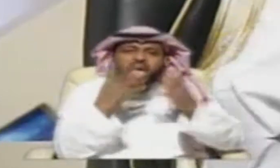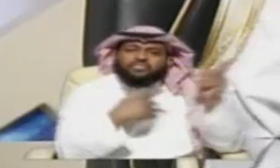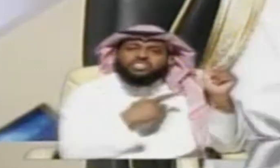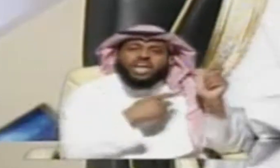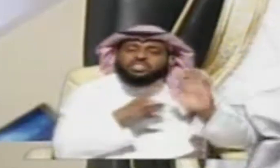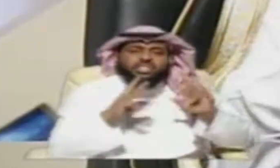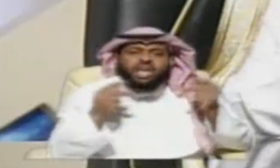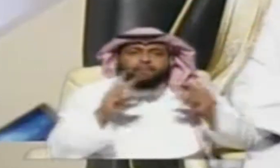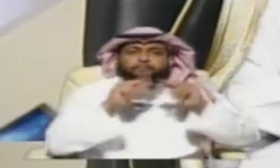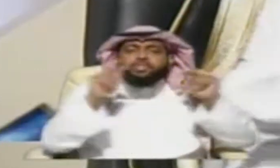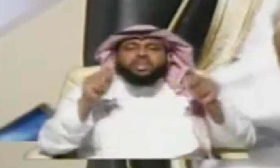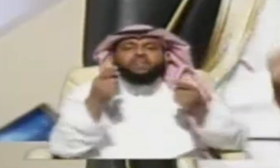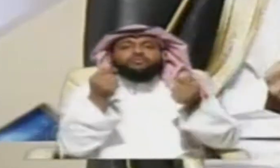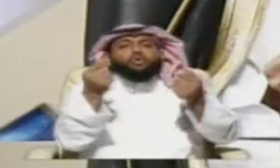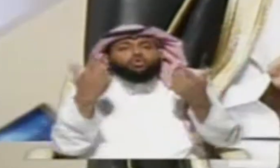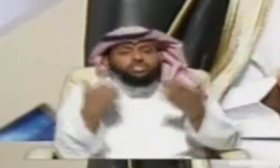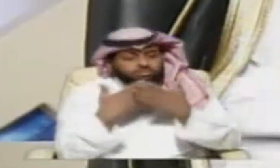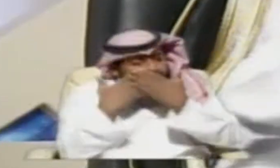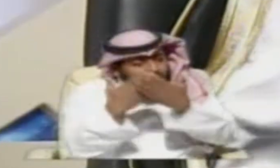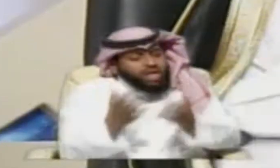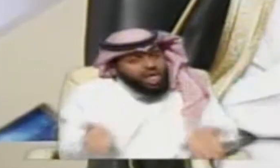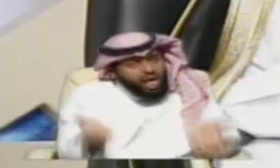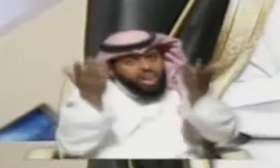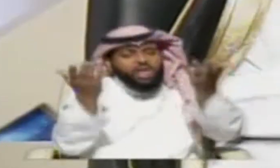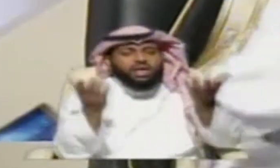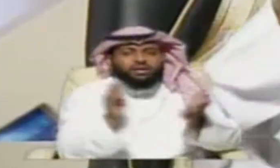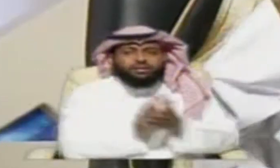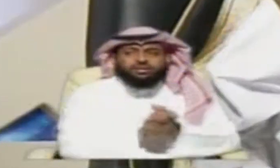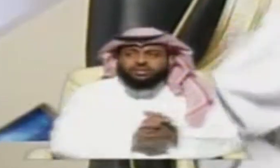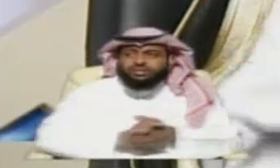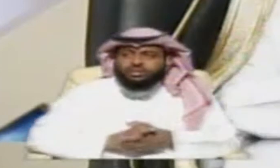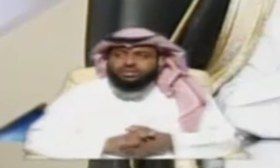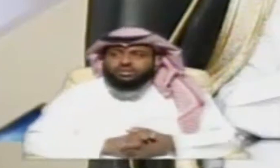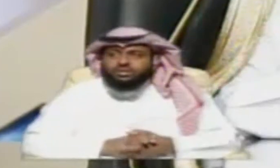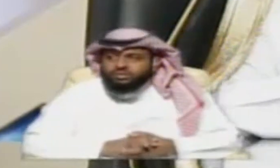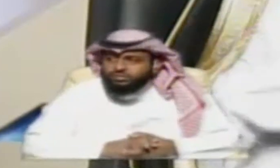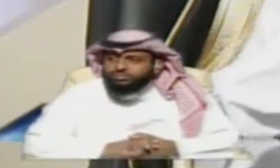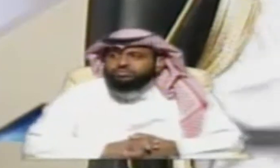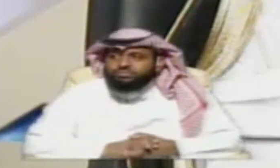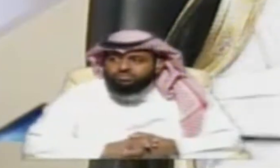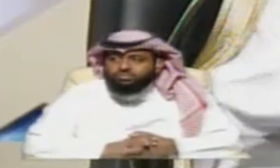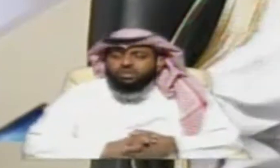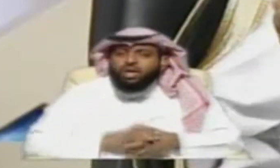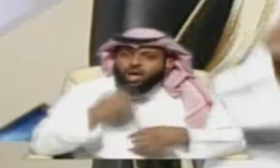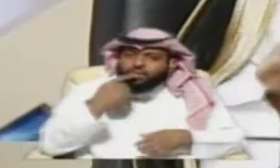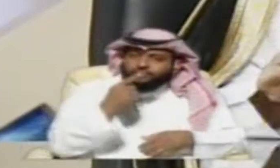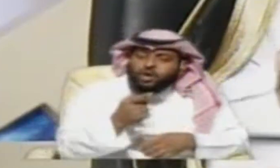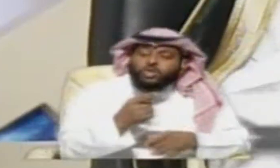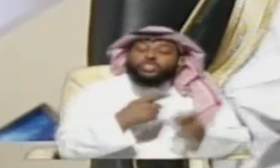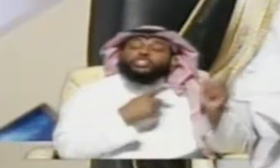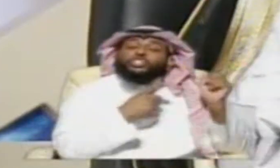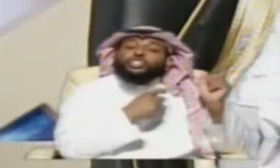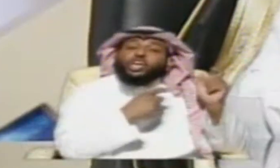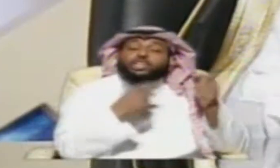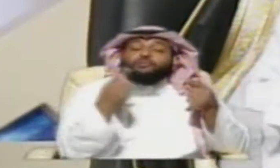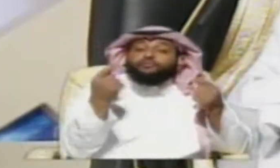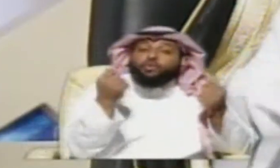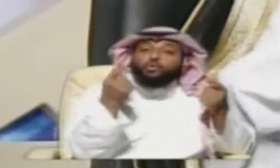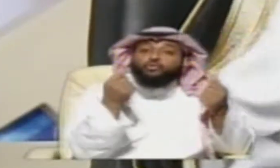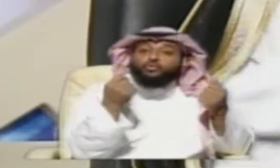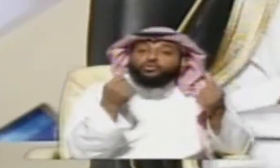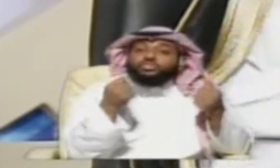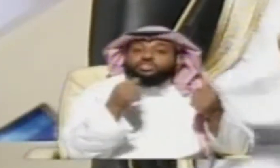الله الجهاد بالمال. والله سبحانه وتعالى في كتابه في مواضع كثيرة يقدم الجهاد بالمال على الجهاد